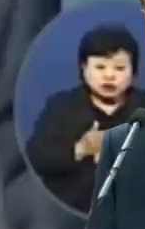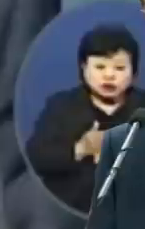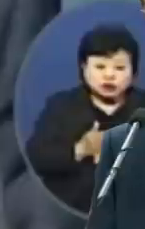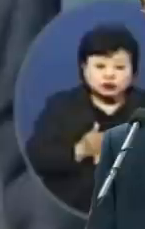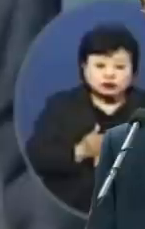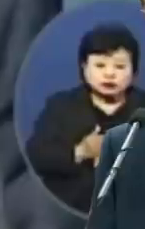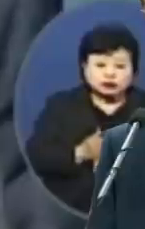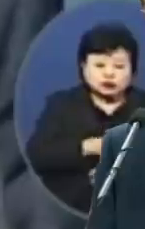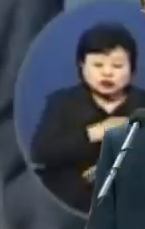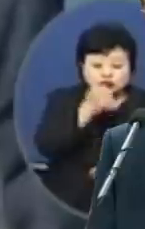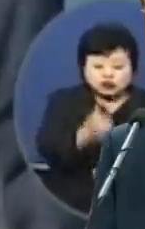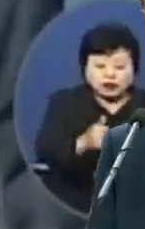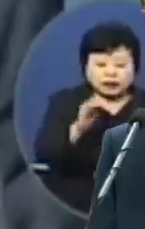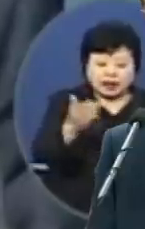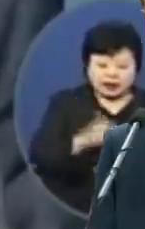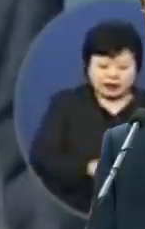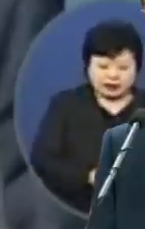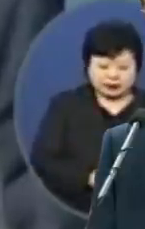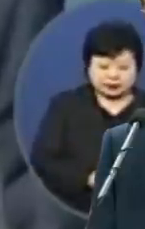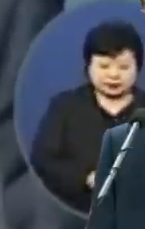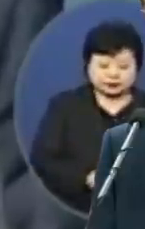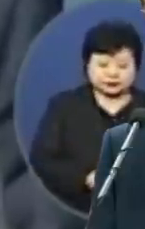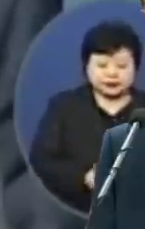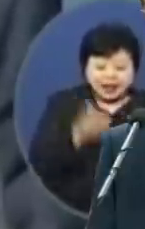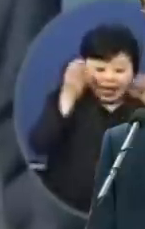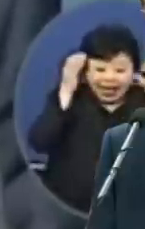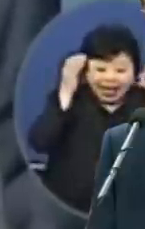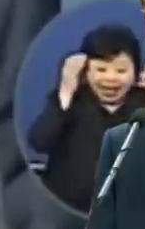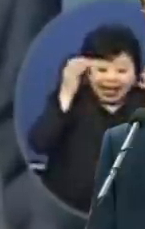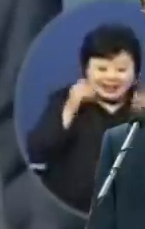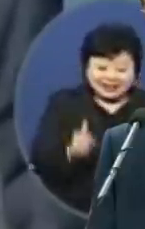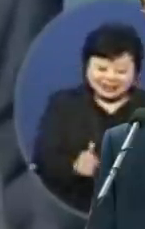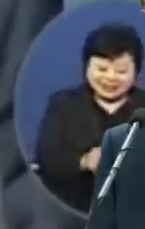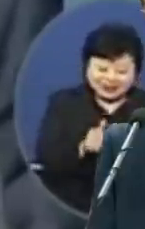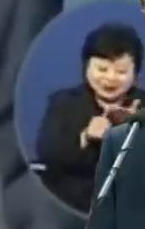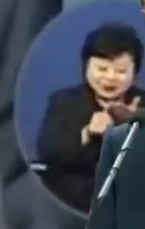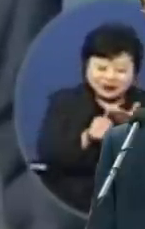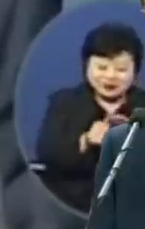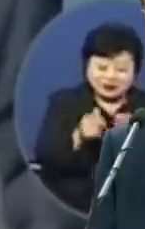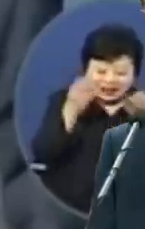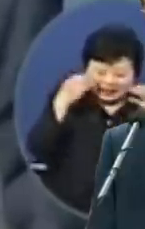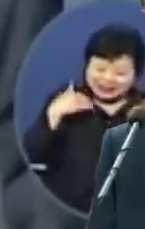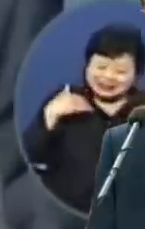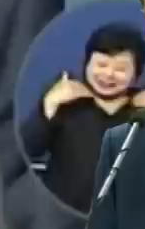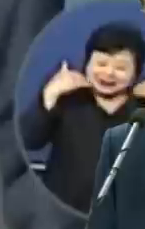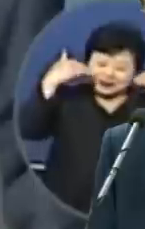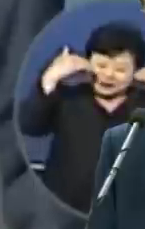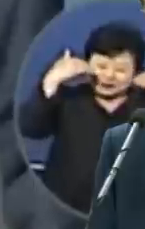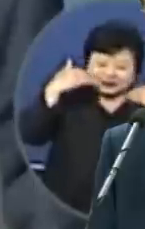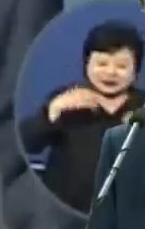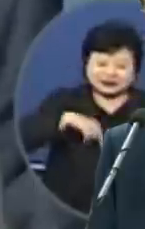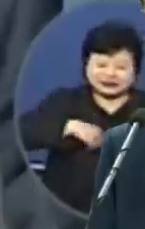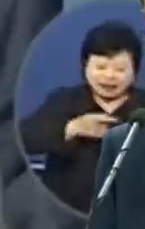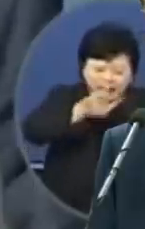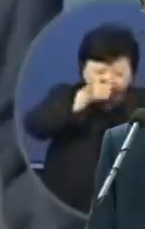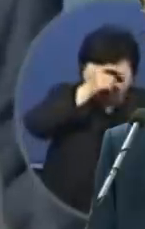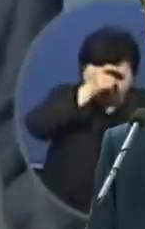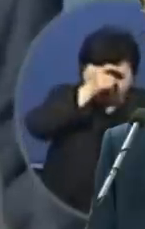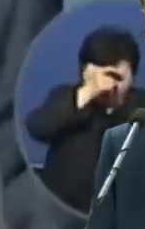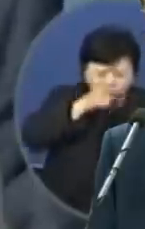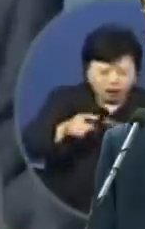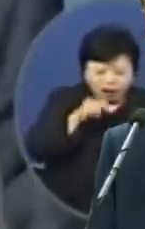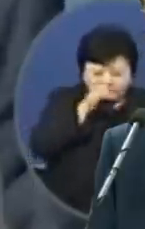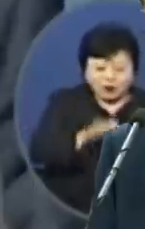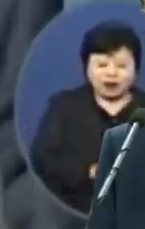되는 것입니다. 여러분 어린애를 키워놓으면 애가 자라면서 점점 자기 주권을 주장하게